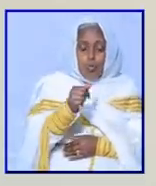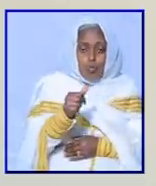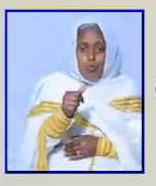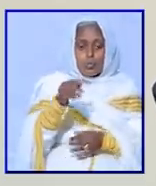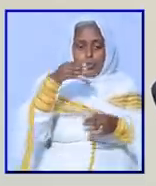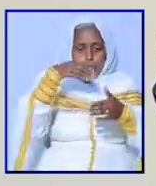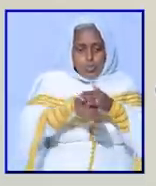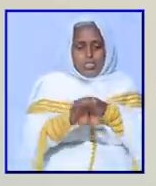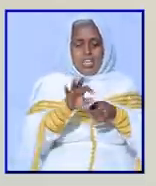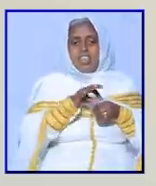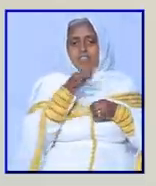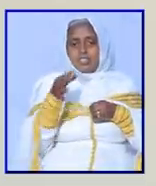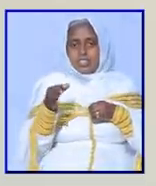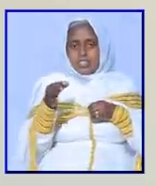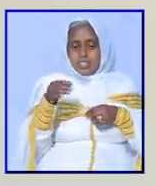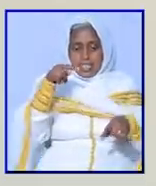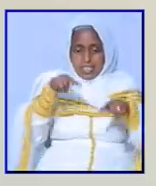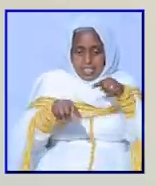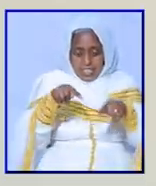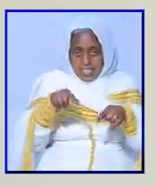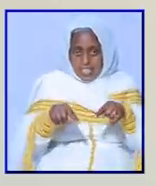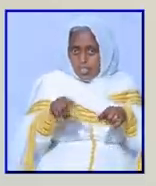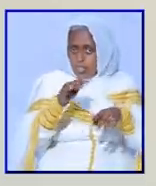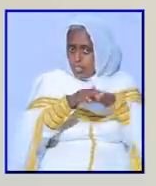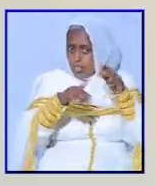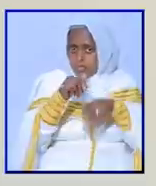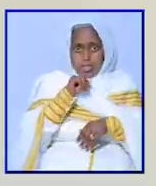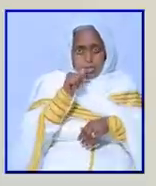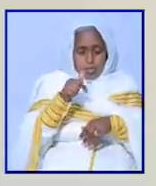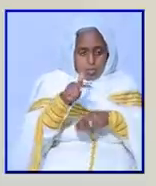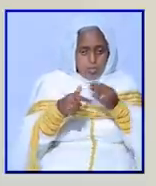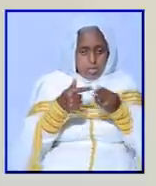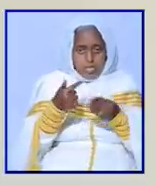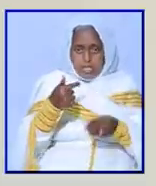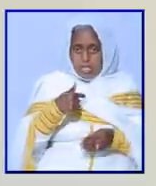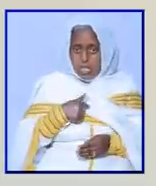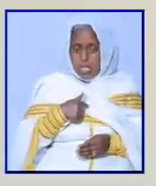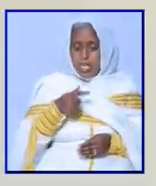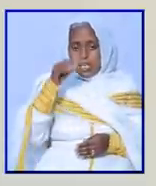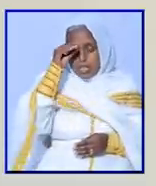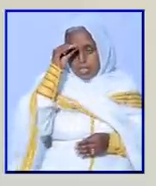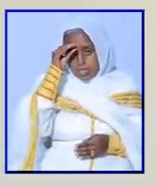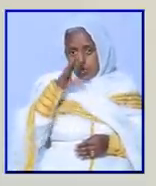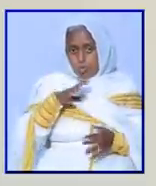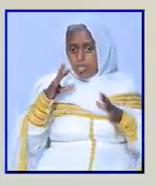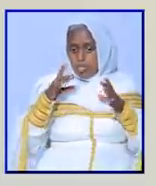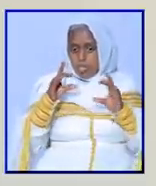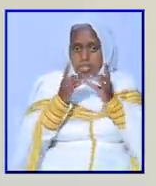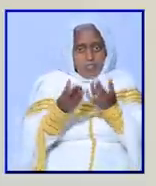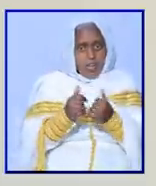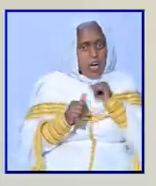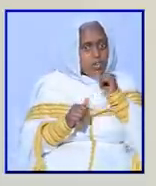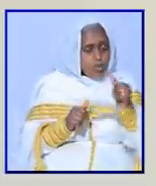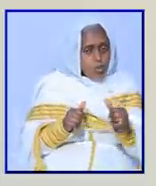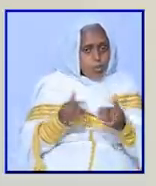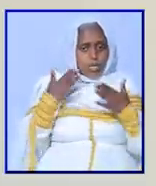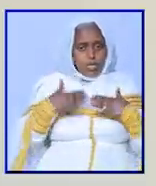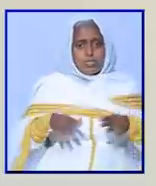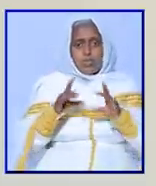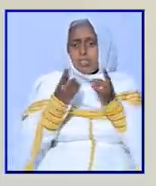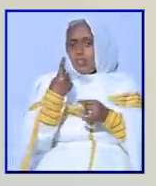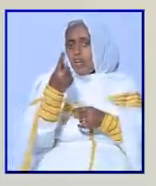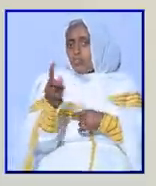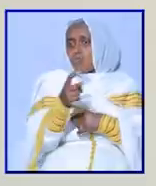እግር እጅ አይደለሁም ስለዚህ እኔ የሰውነት ክፍል አይደለም ከሰውነት ክፍል